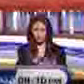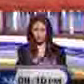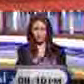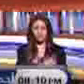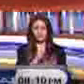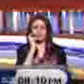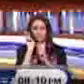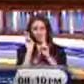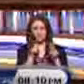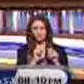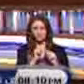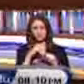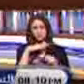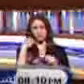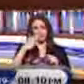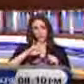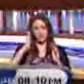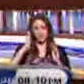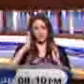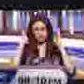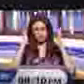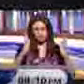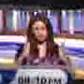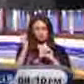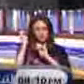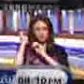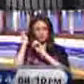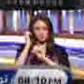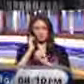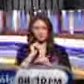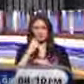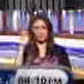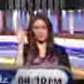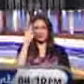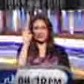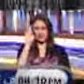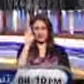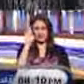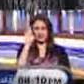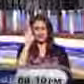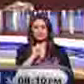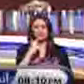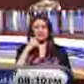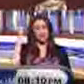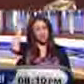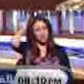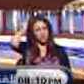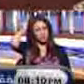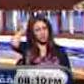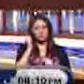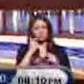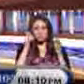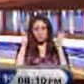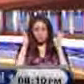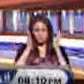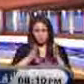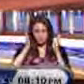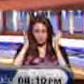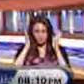في مشهد جنائزي حزين أقامت الكنيسة الإنجيلية بأسيوط صلاة الجنازة